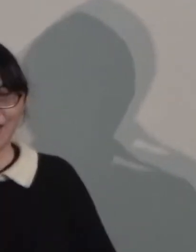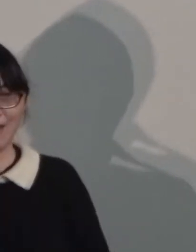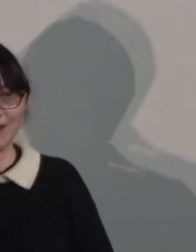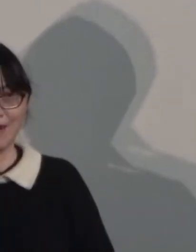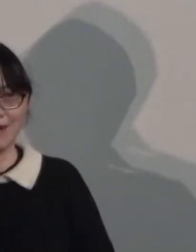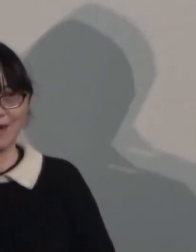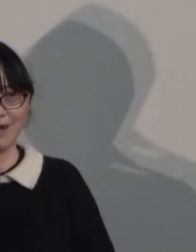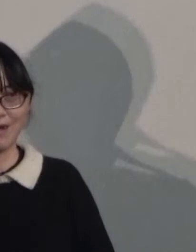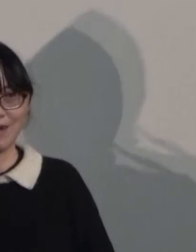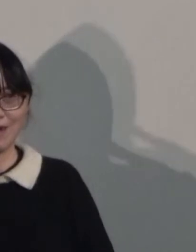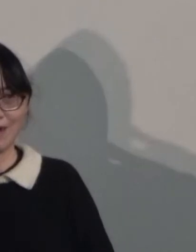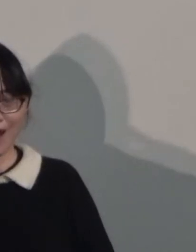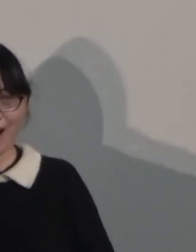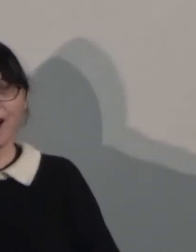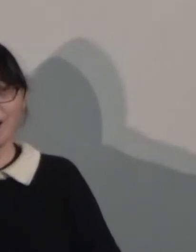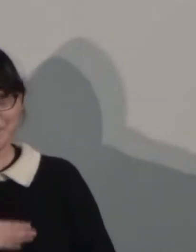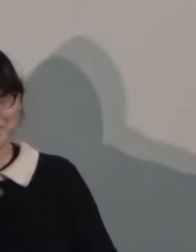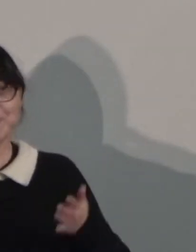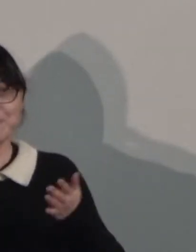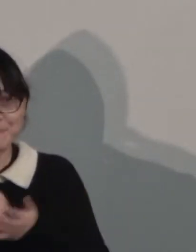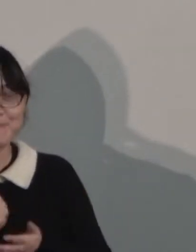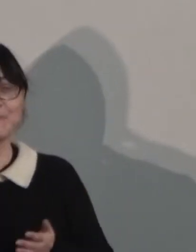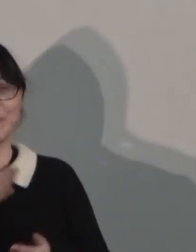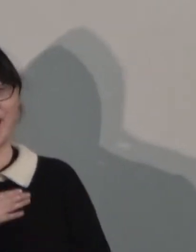ああ、今わかったぞ。